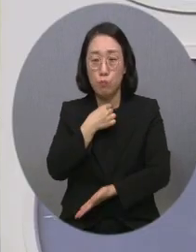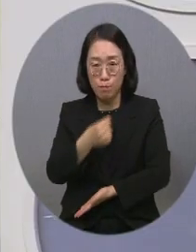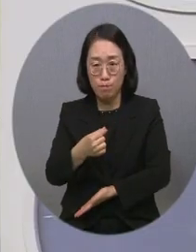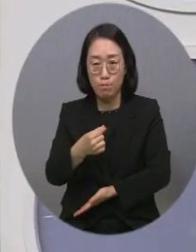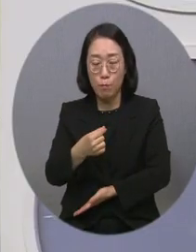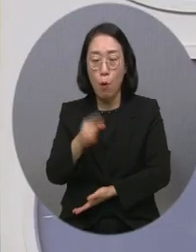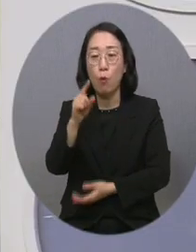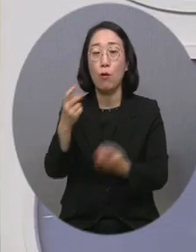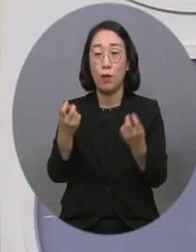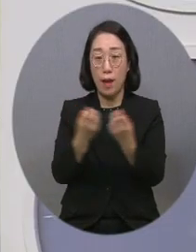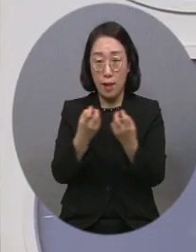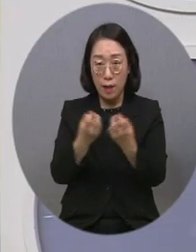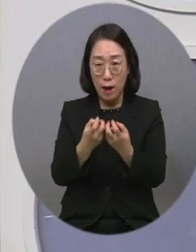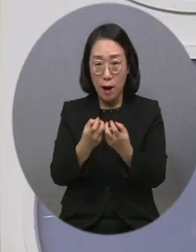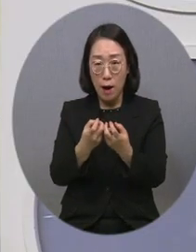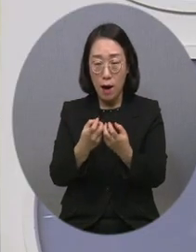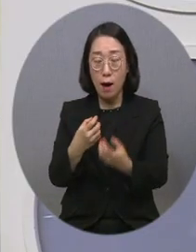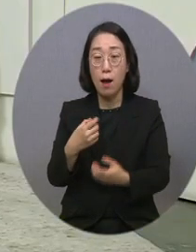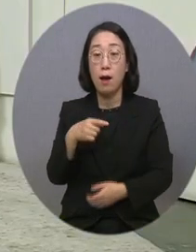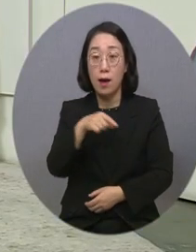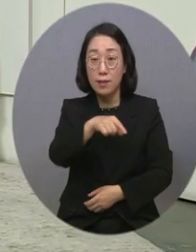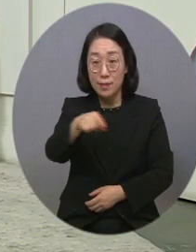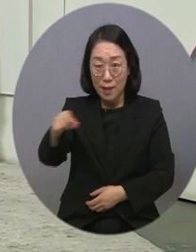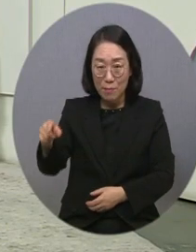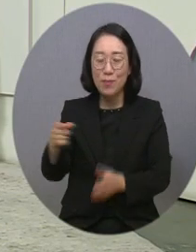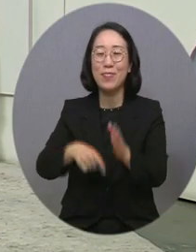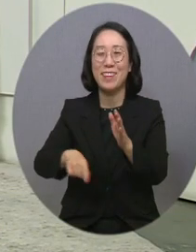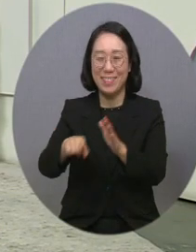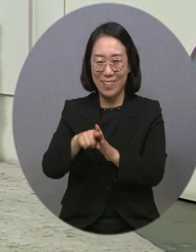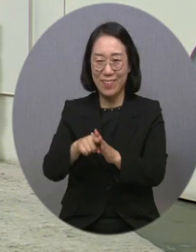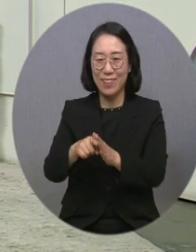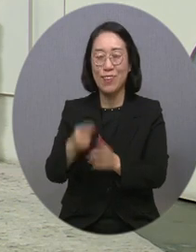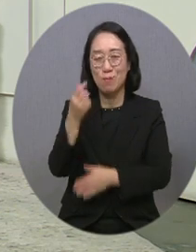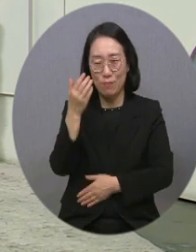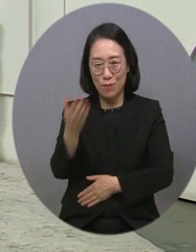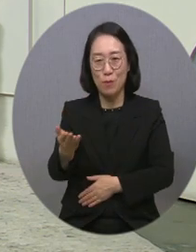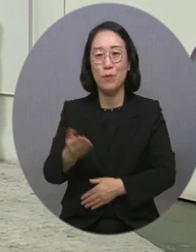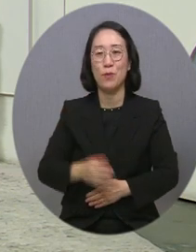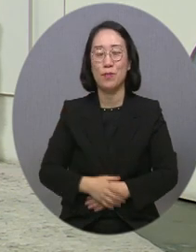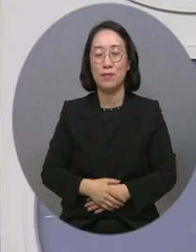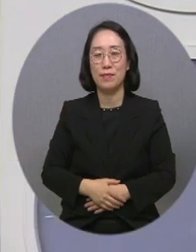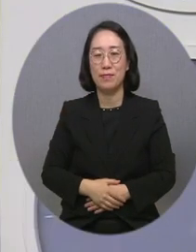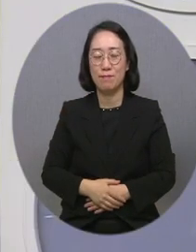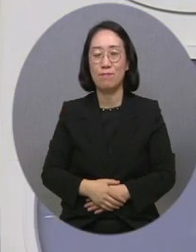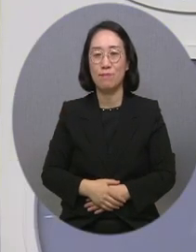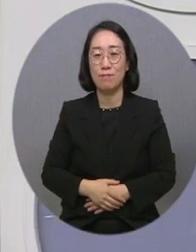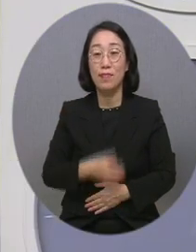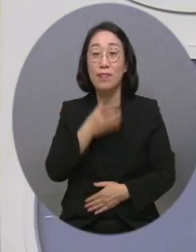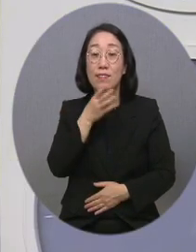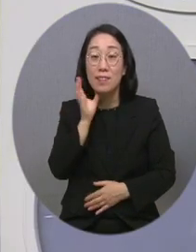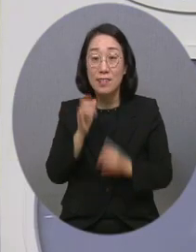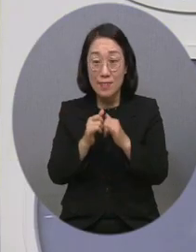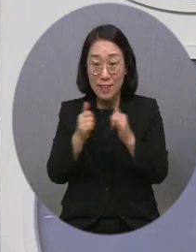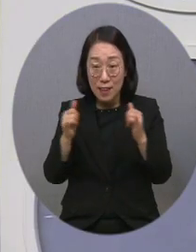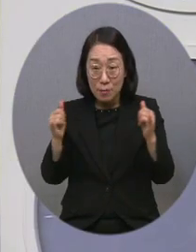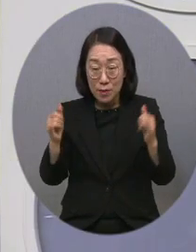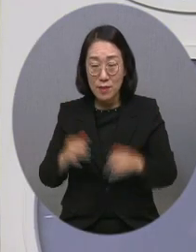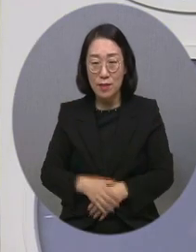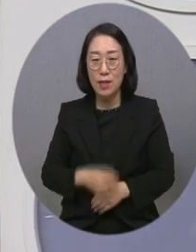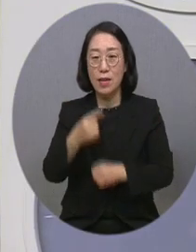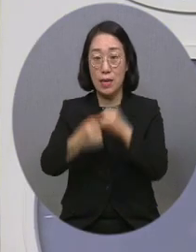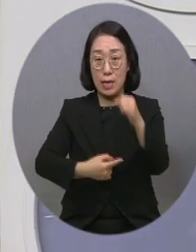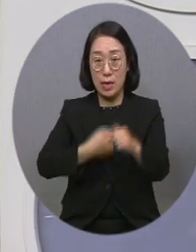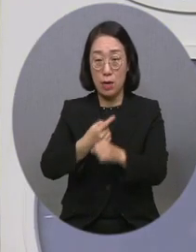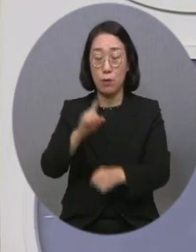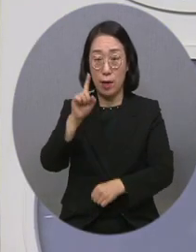좋을까? 예. 막 그런 분들을 위해서 좀 여쭤본 거예요. 예. 그리고 이제 우리 어르신들께서 이제 1년에 한